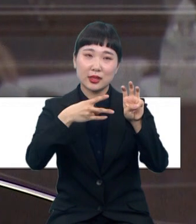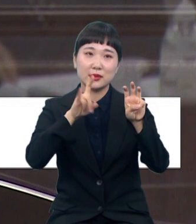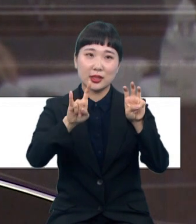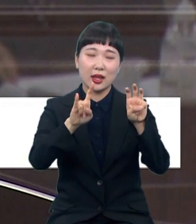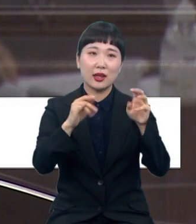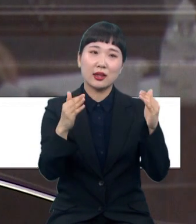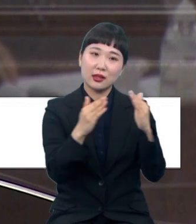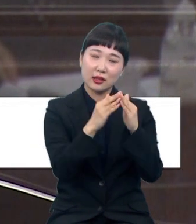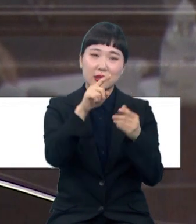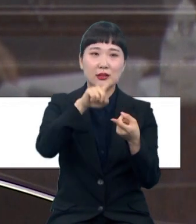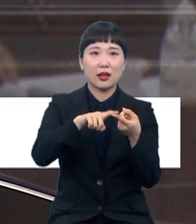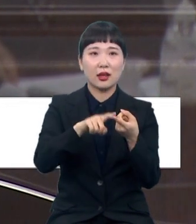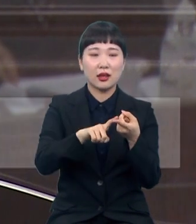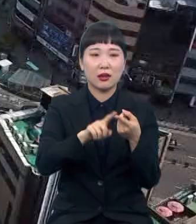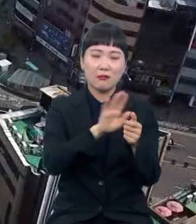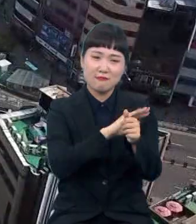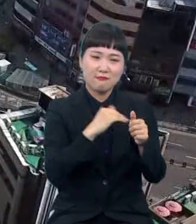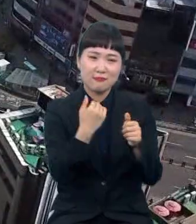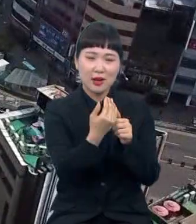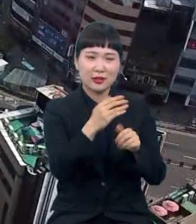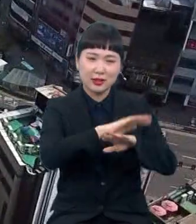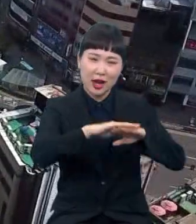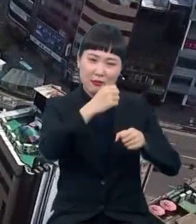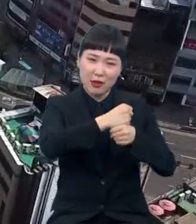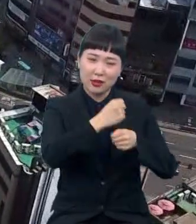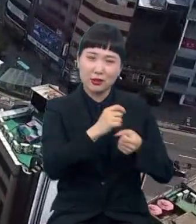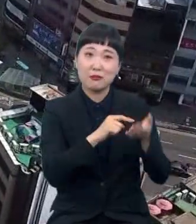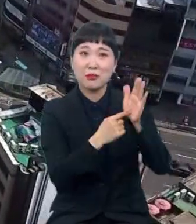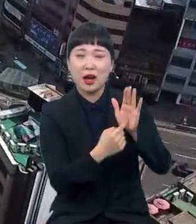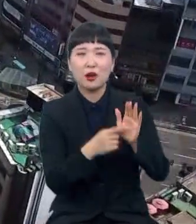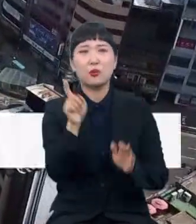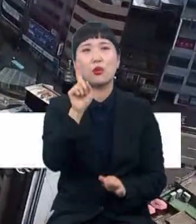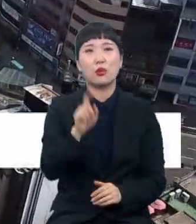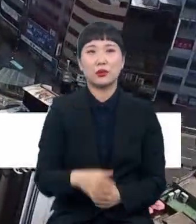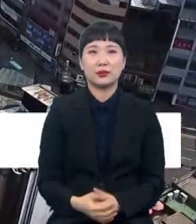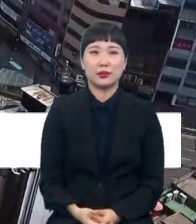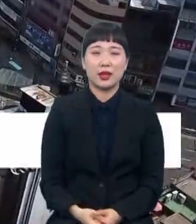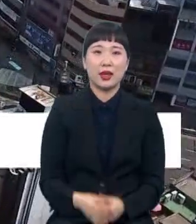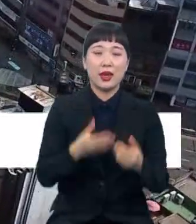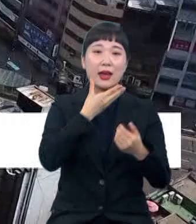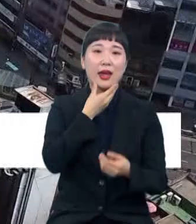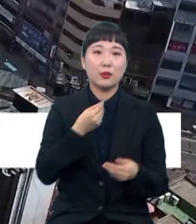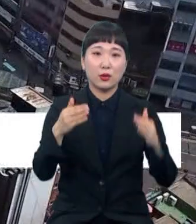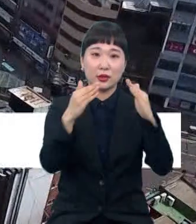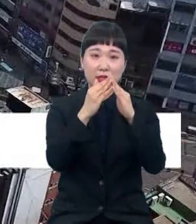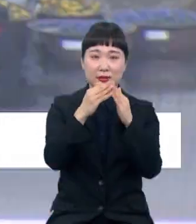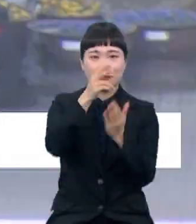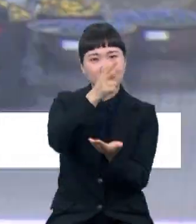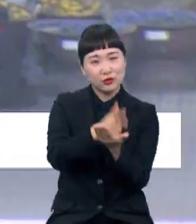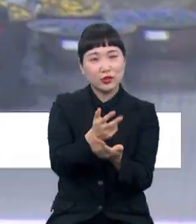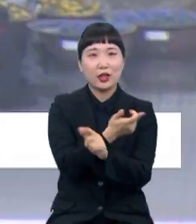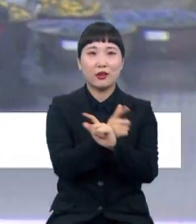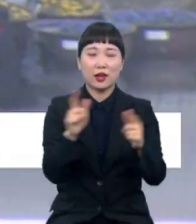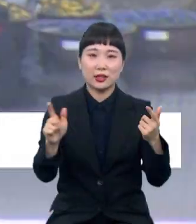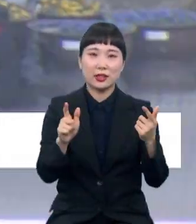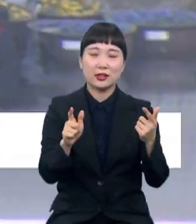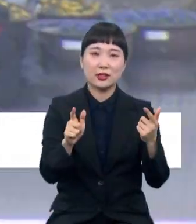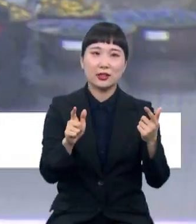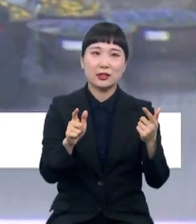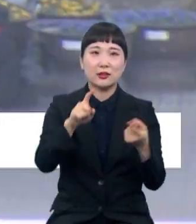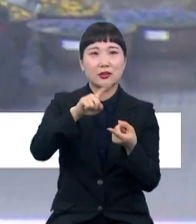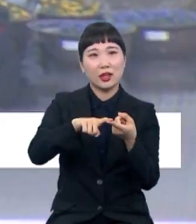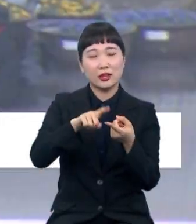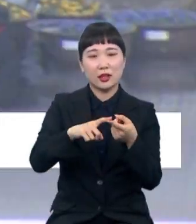주거시설이라고 어처구니 없게 포장하여 인천시 관계자는 행복주택 주차장을 포함한 교통 문제는 조만간 발주할